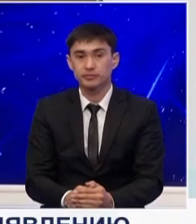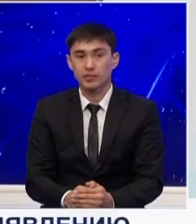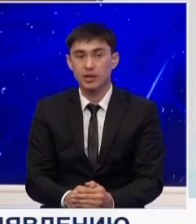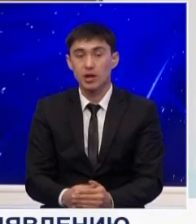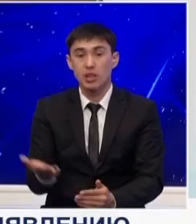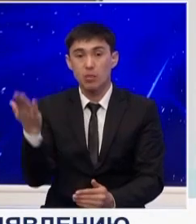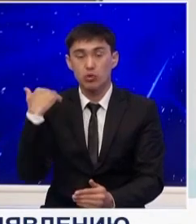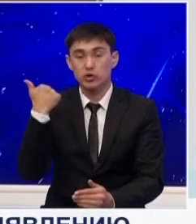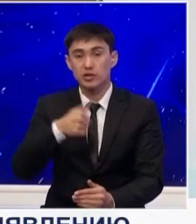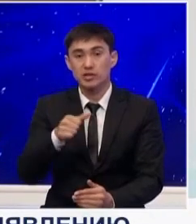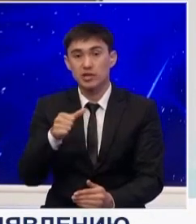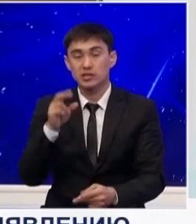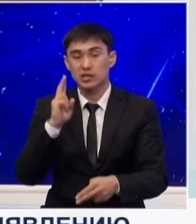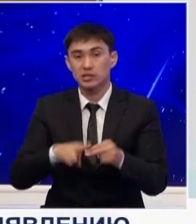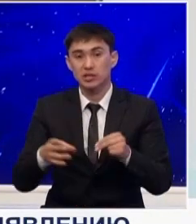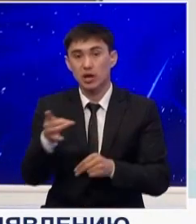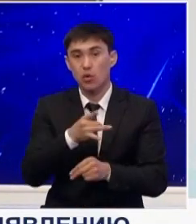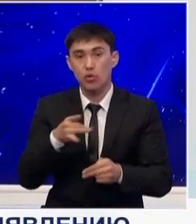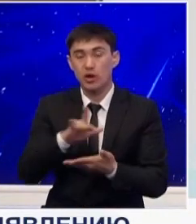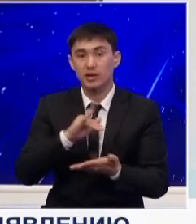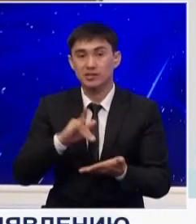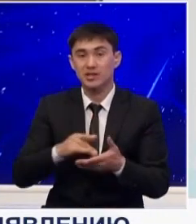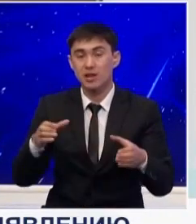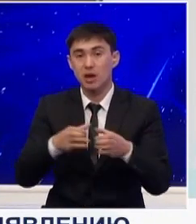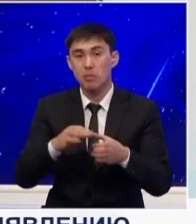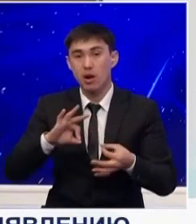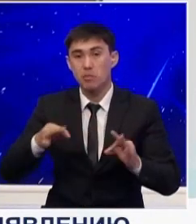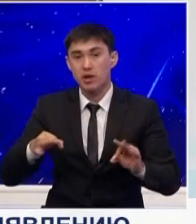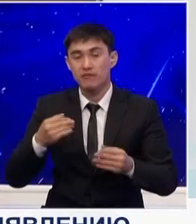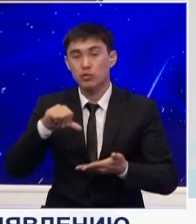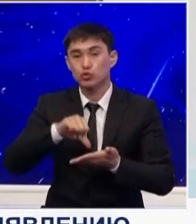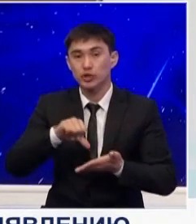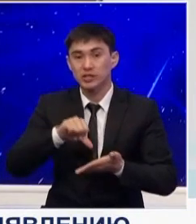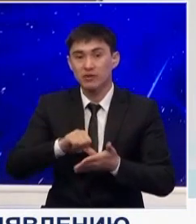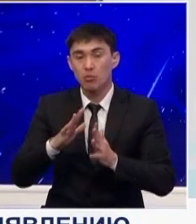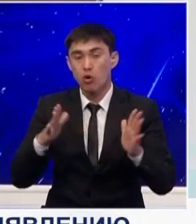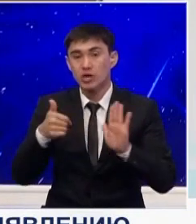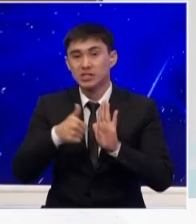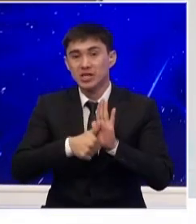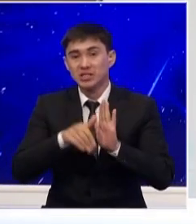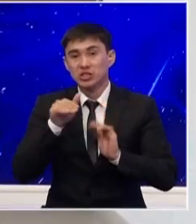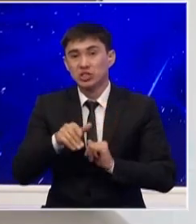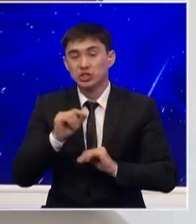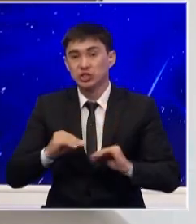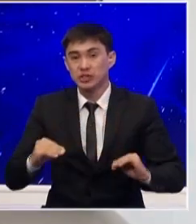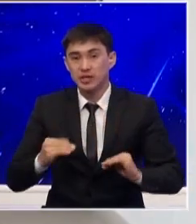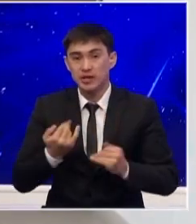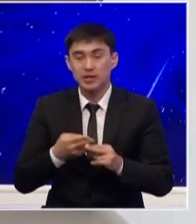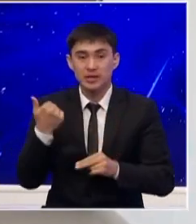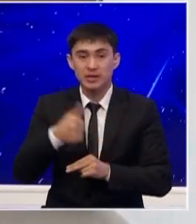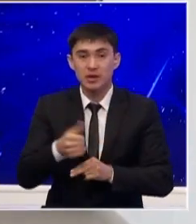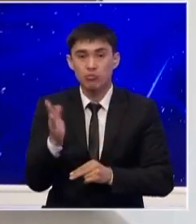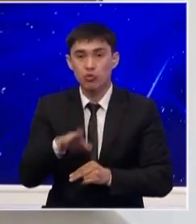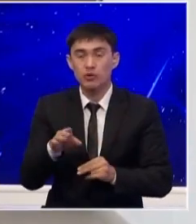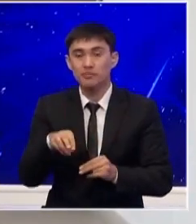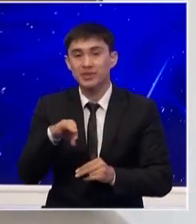Буквально на прошлой неделе завершились районные и городские этапы олимпиады. В них участвовали более 6000 учеников. На этой неделе мы